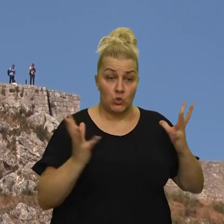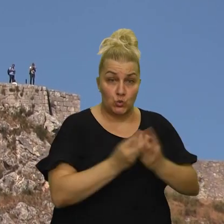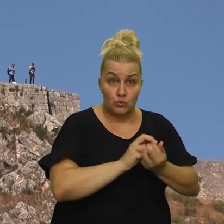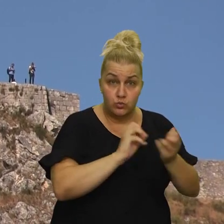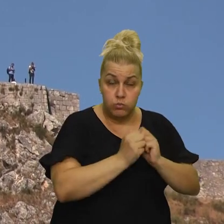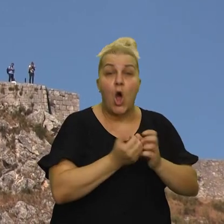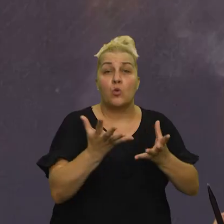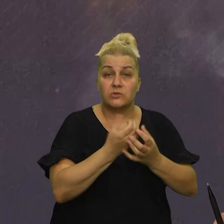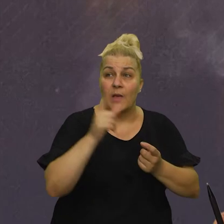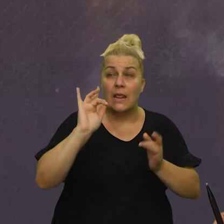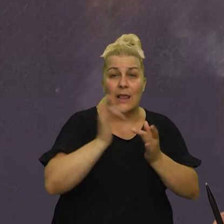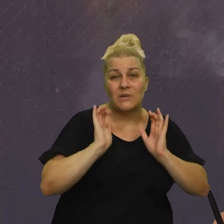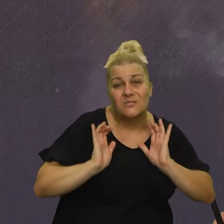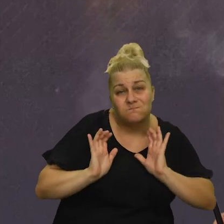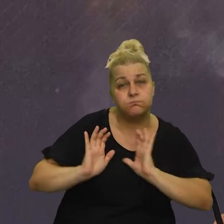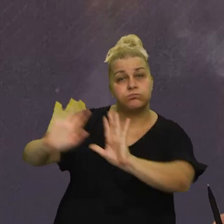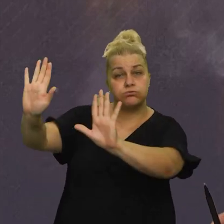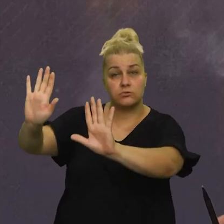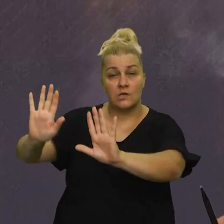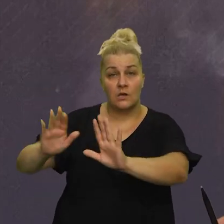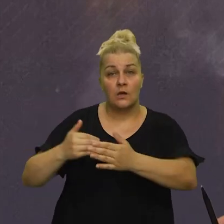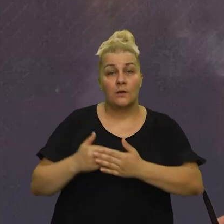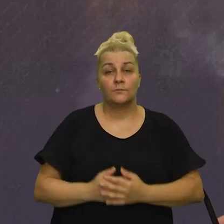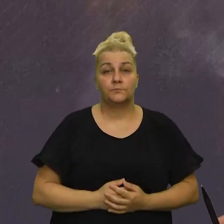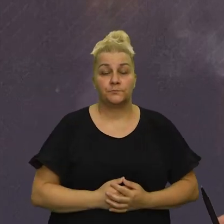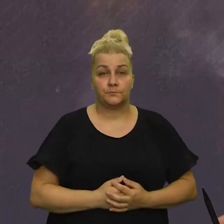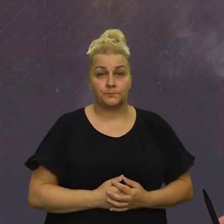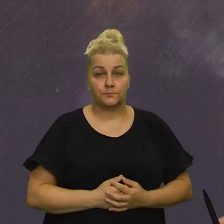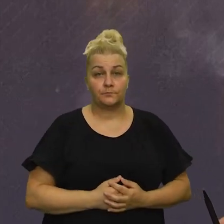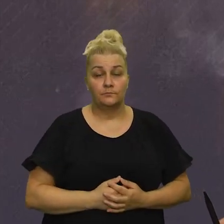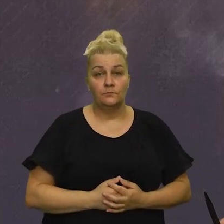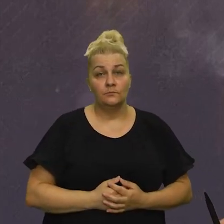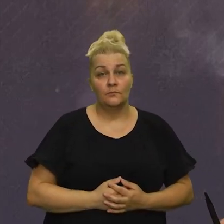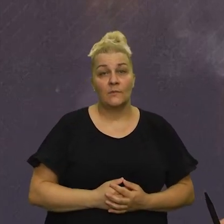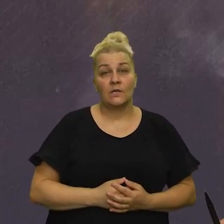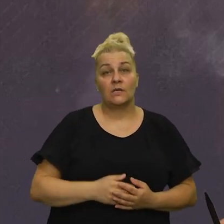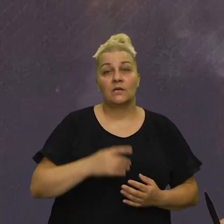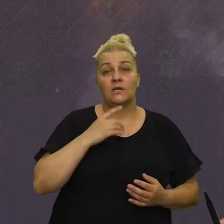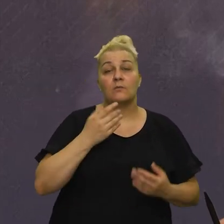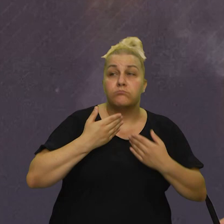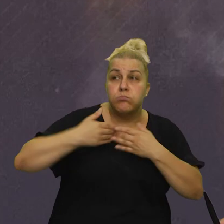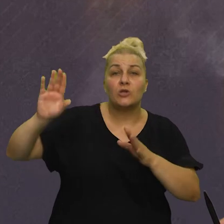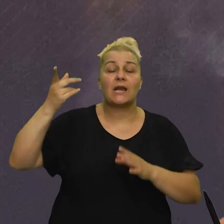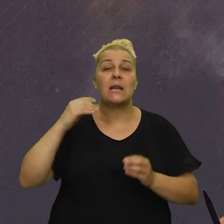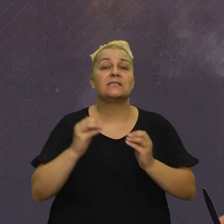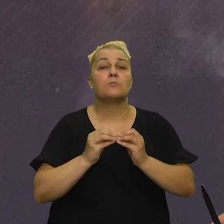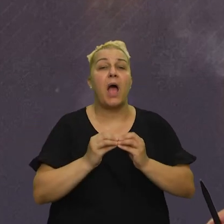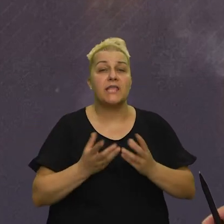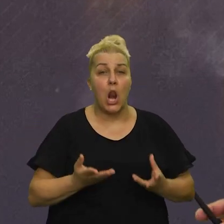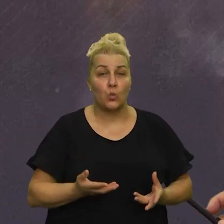neprijatelja prema, pa čak bi mogao reći, čak i iz Banja Luke su oni